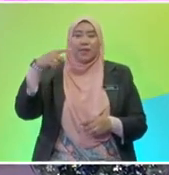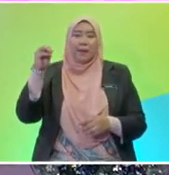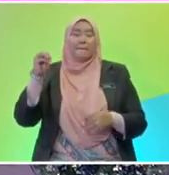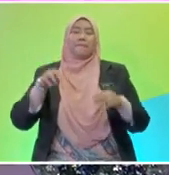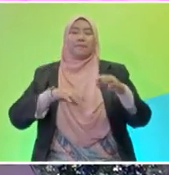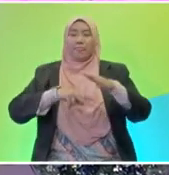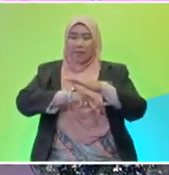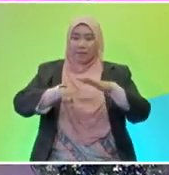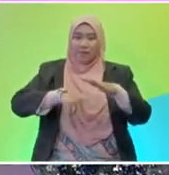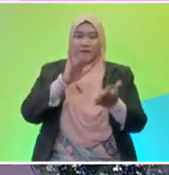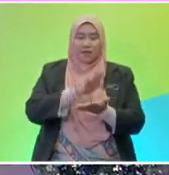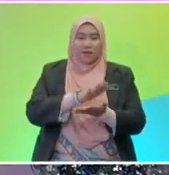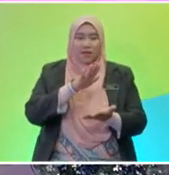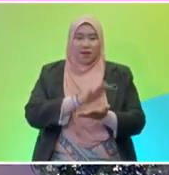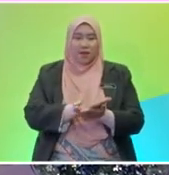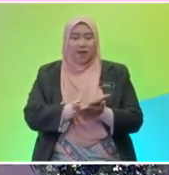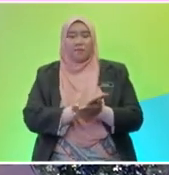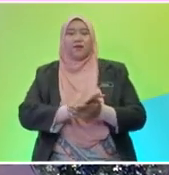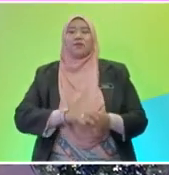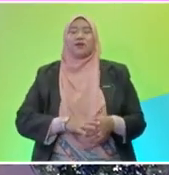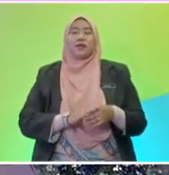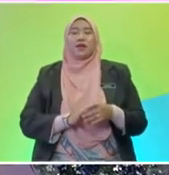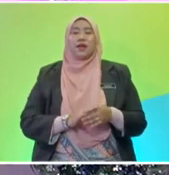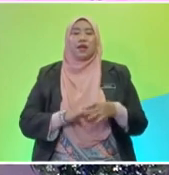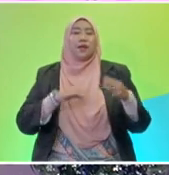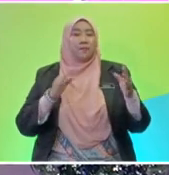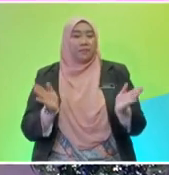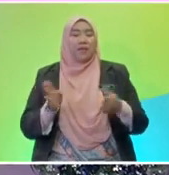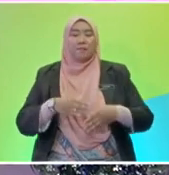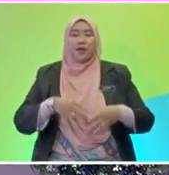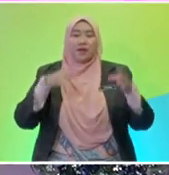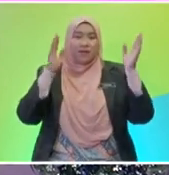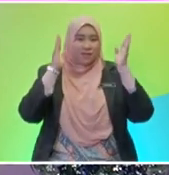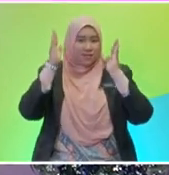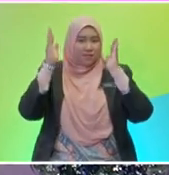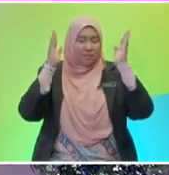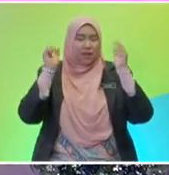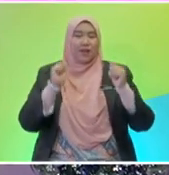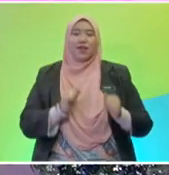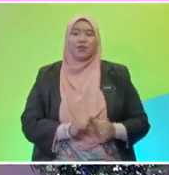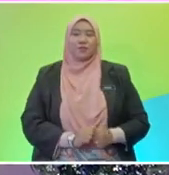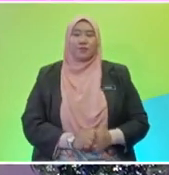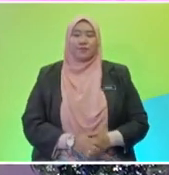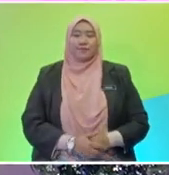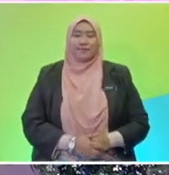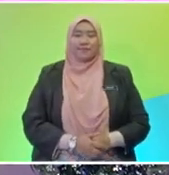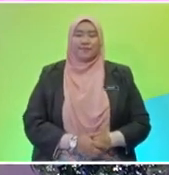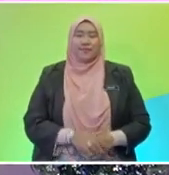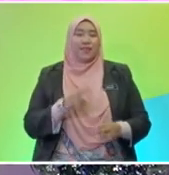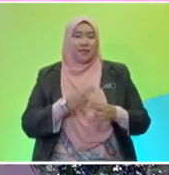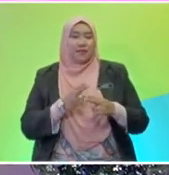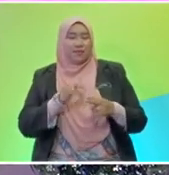dan tentunya mata pelajaran yang sama-sama kita akan belajar hari ini ialah bahasa Melayu Nama saya